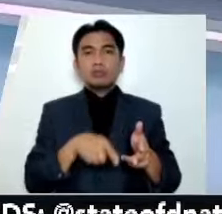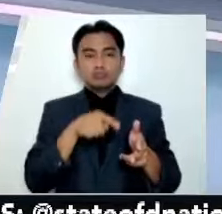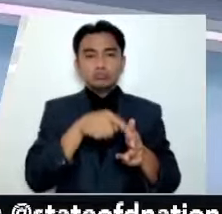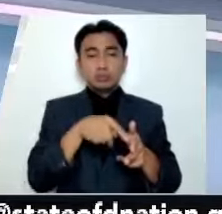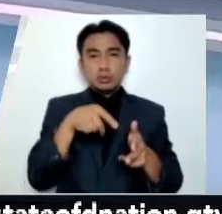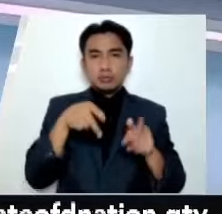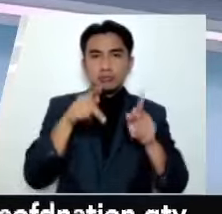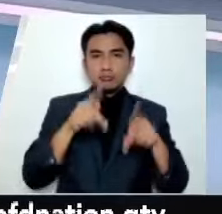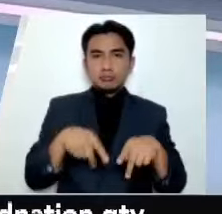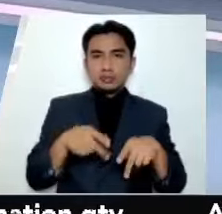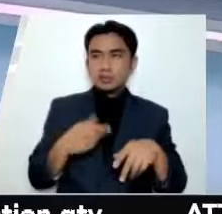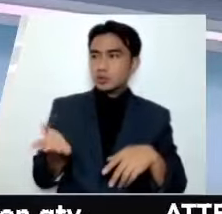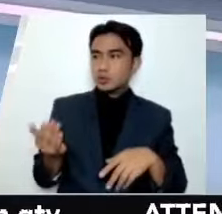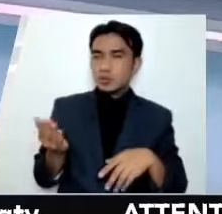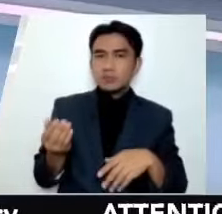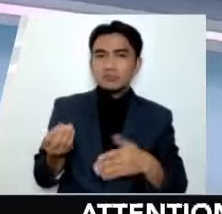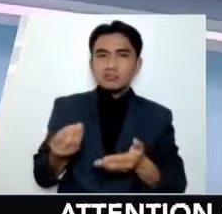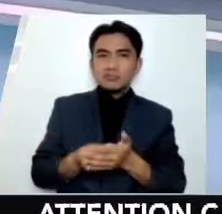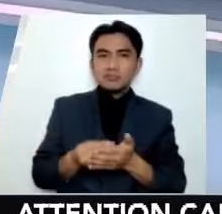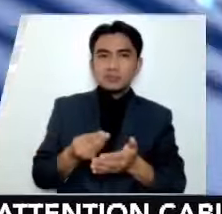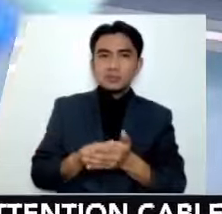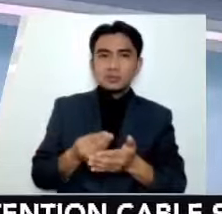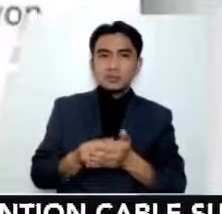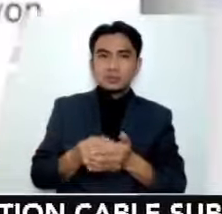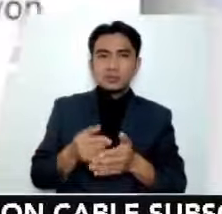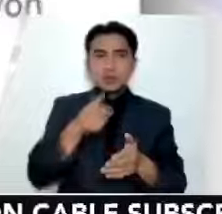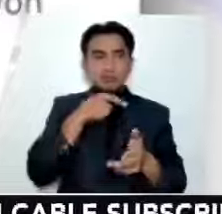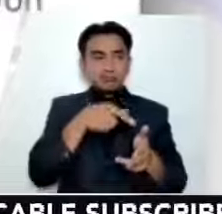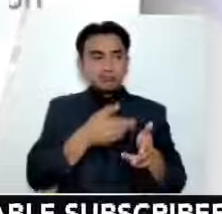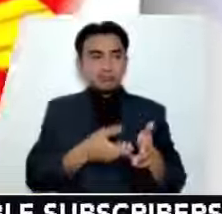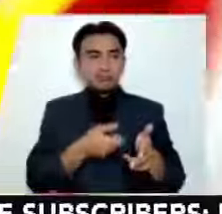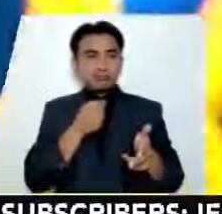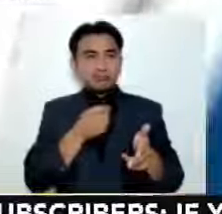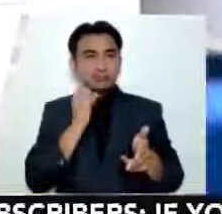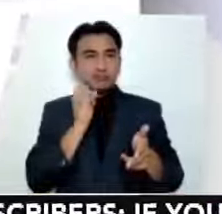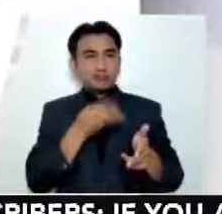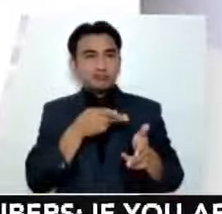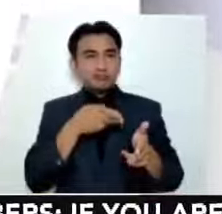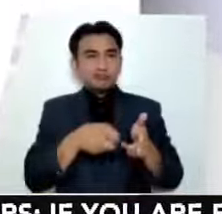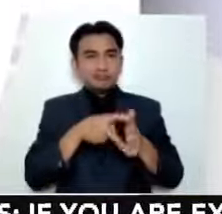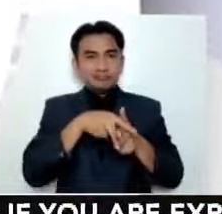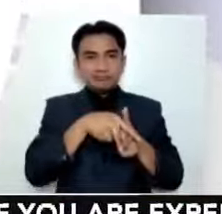raw ng nabook niyang rider. May report si Bam Alegre.